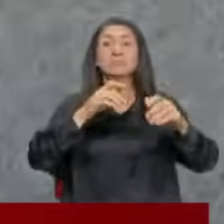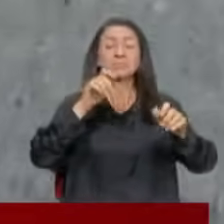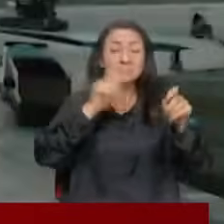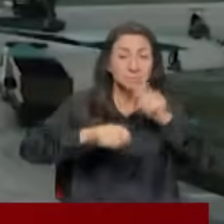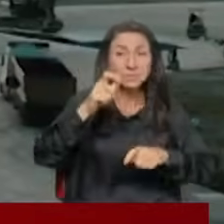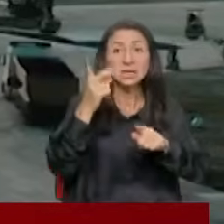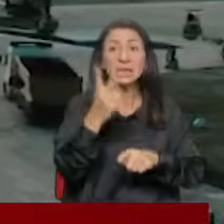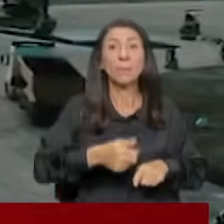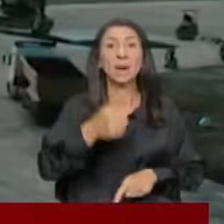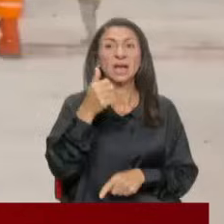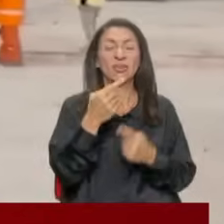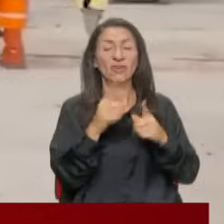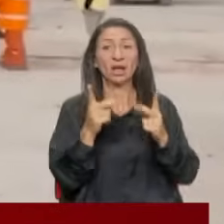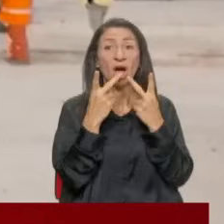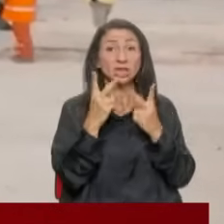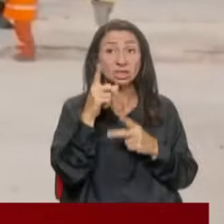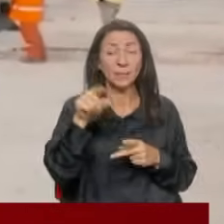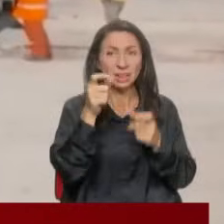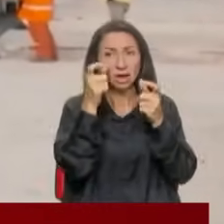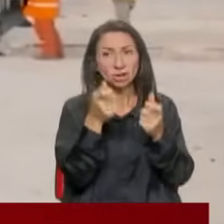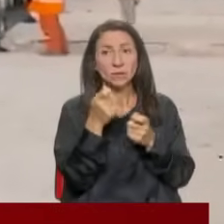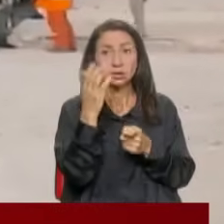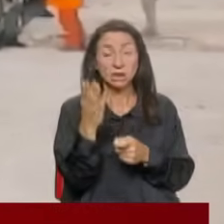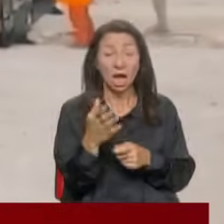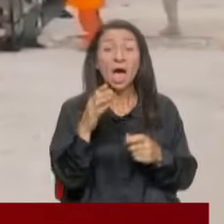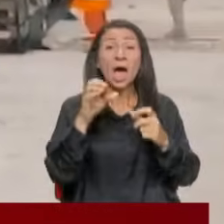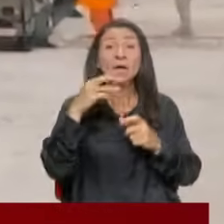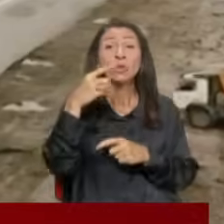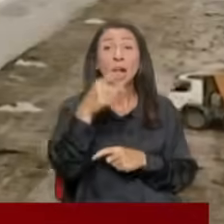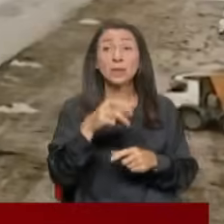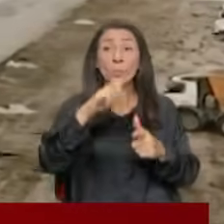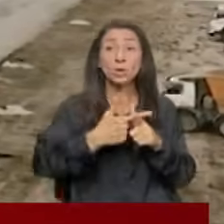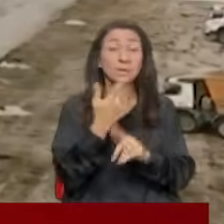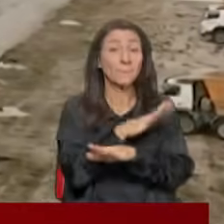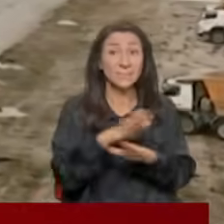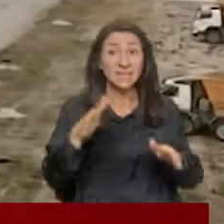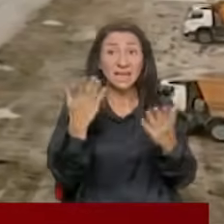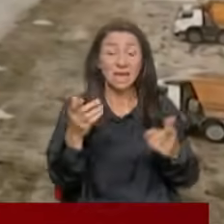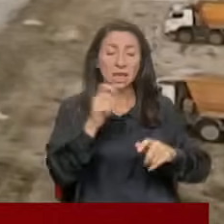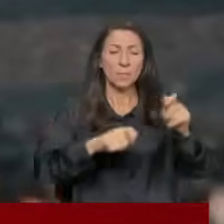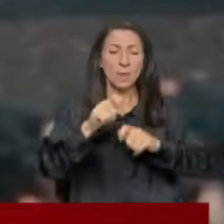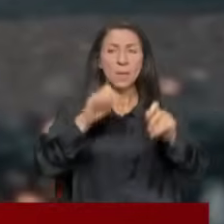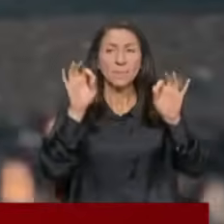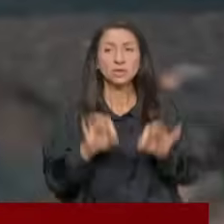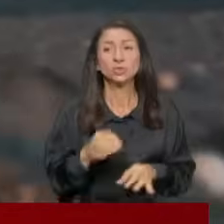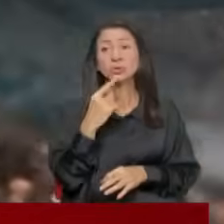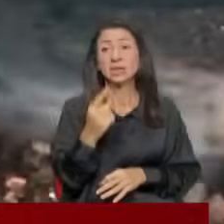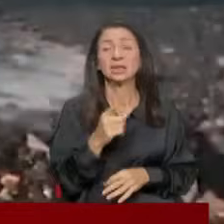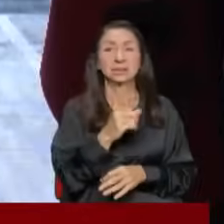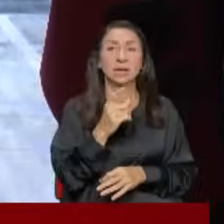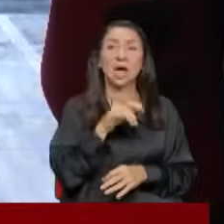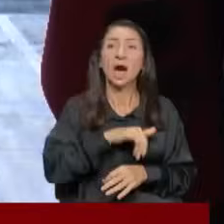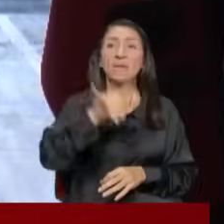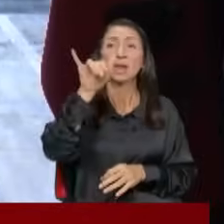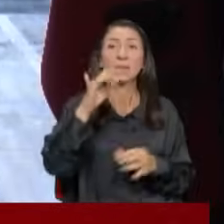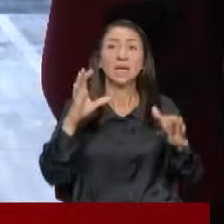iki bakandan gelen farklı açıklamalar dikkat çekmişti Erdoğan proj tamamlandı yapımına başlıyoruz diyerek verdi